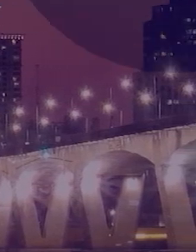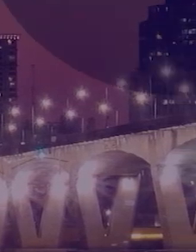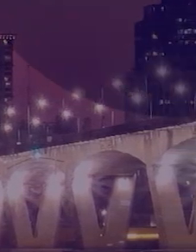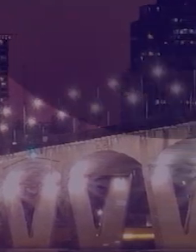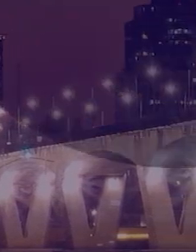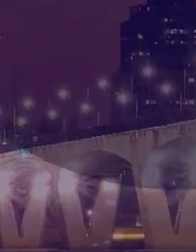가능합니다